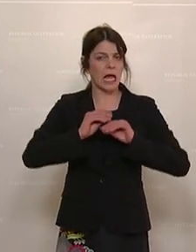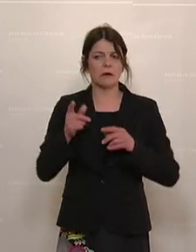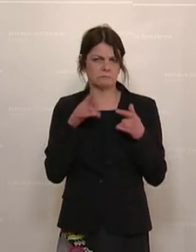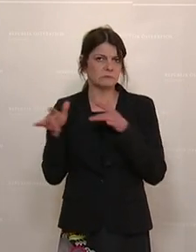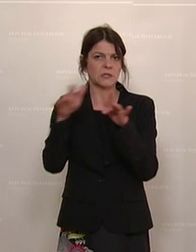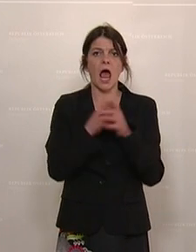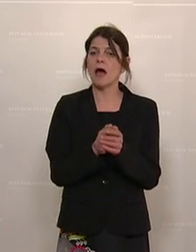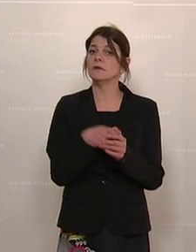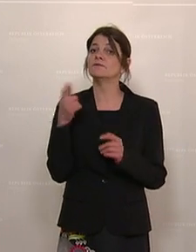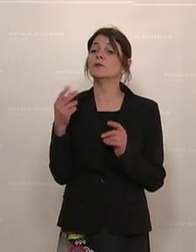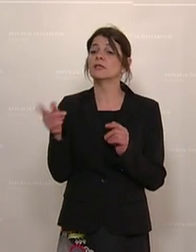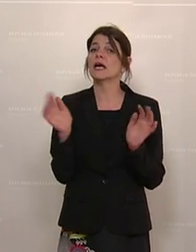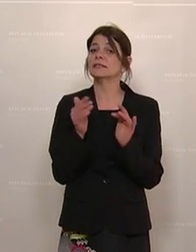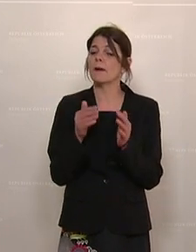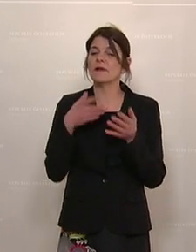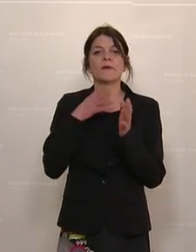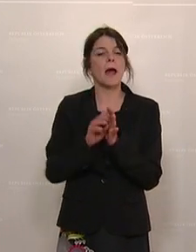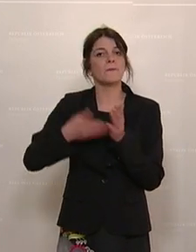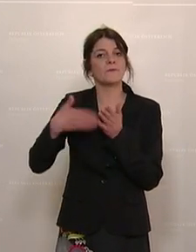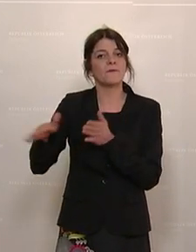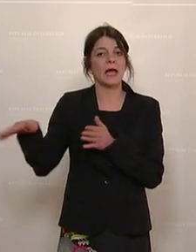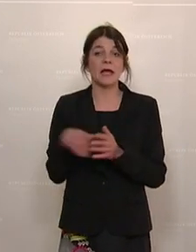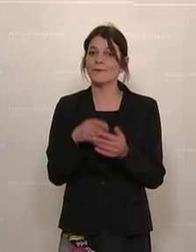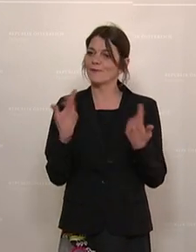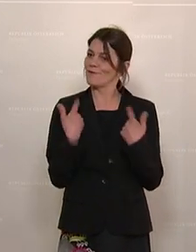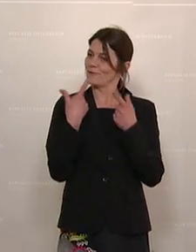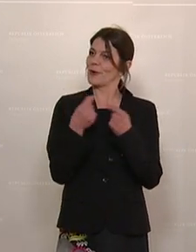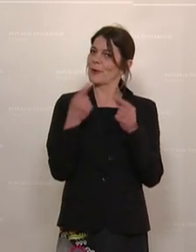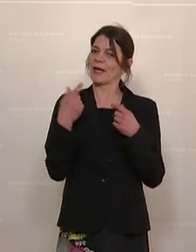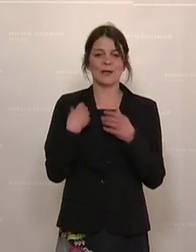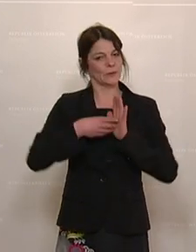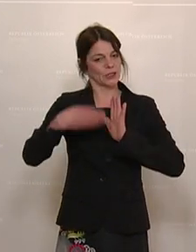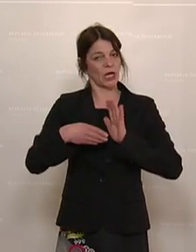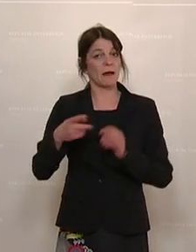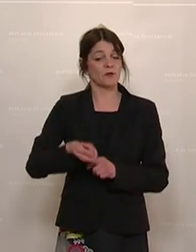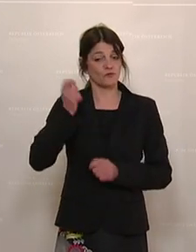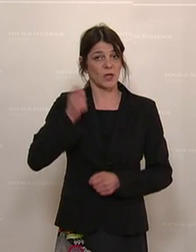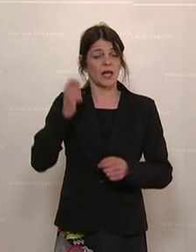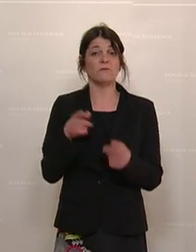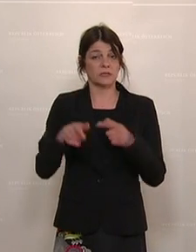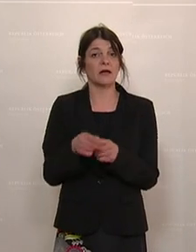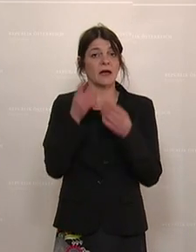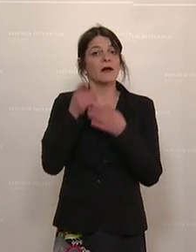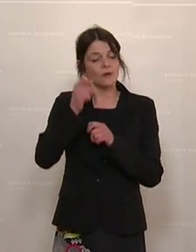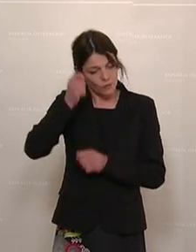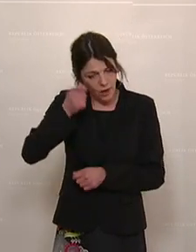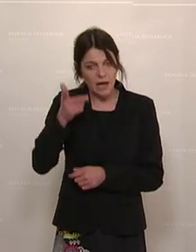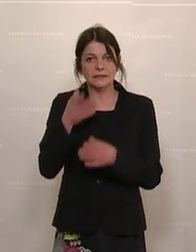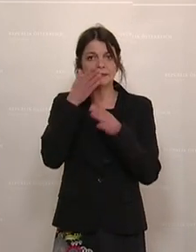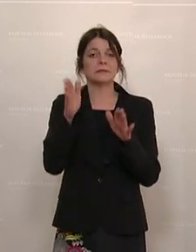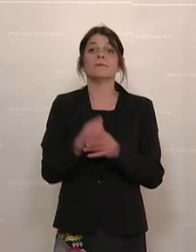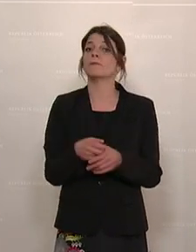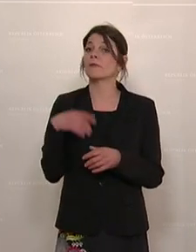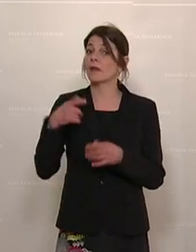aus seiner sammlung ausgeschlossen und will ebenso viel vergnügen und das schreiben wir das urteil dass die toleranz in der republik der